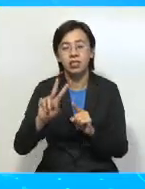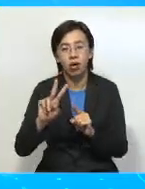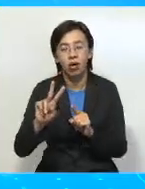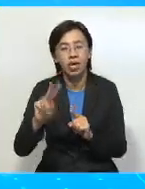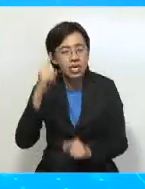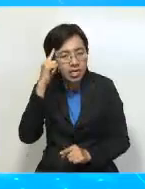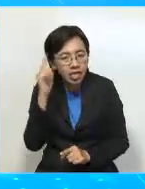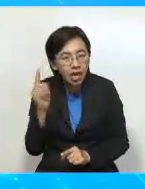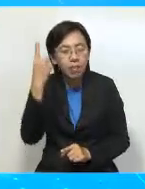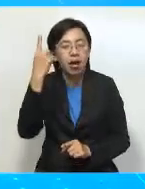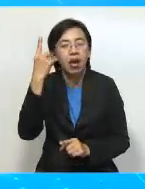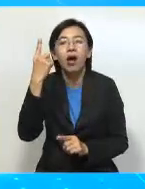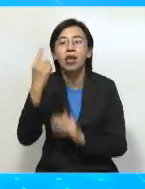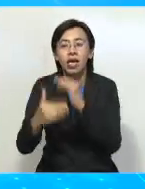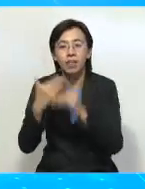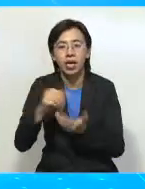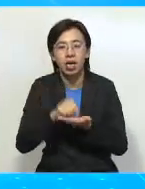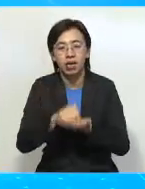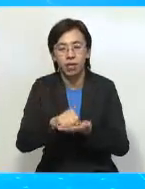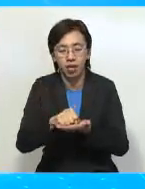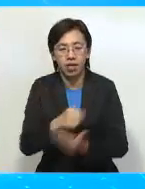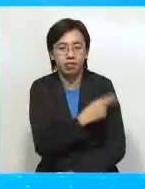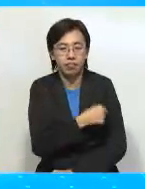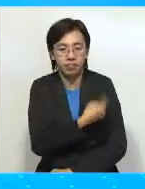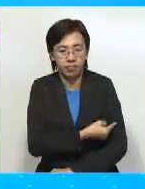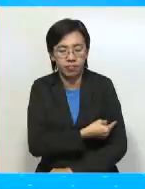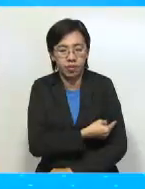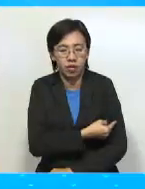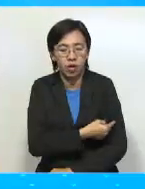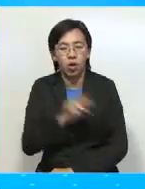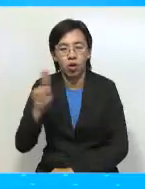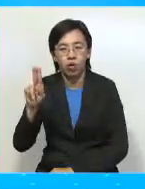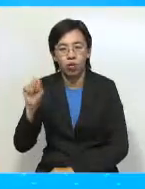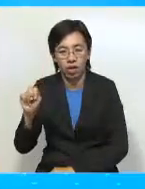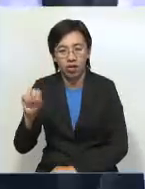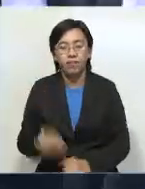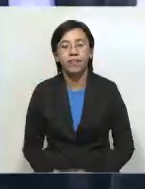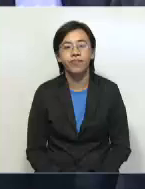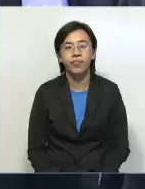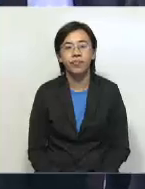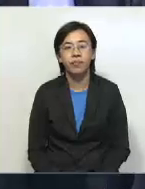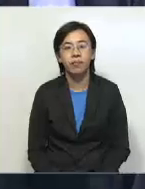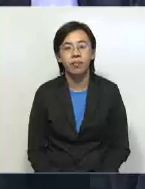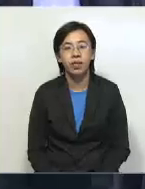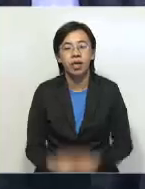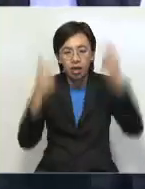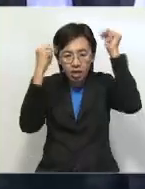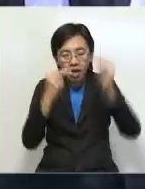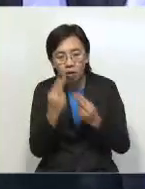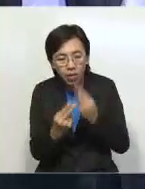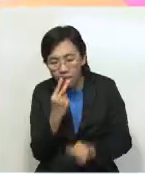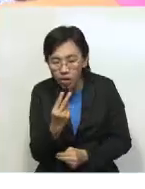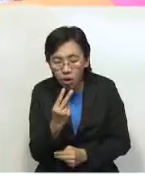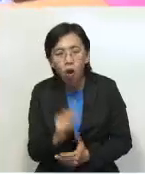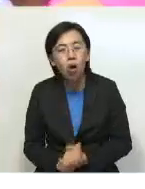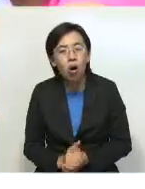ขานวัตกรรมและความเป็นเลิศในการให้บริการด้านสาธารณสุขของ UN ด้วยค่ะซึ่งการลงพื้นที่ในครั้งนี้นะคะนอกจ